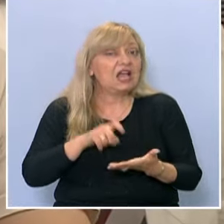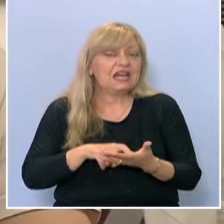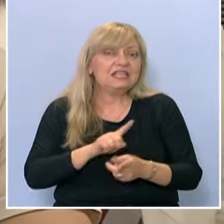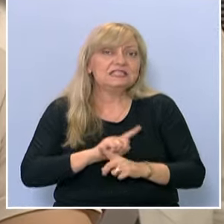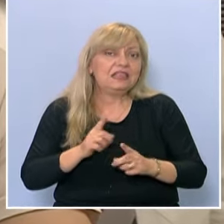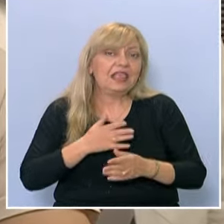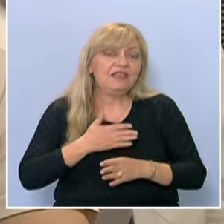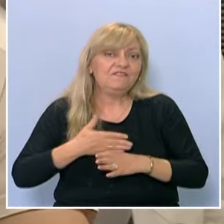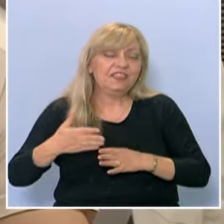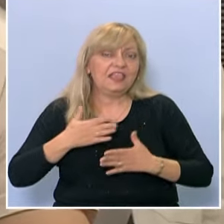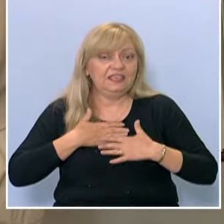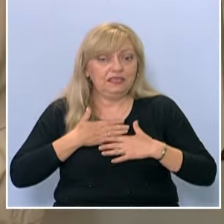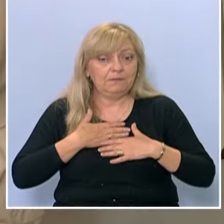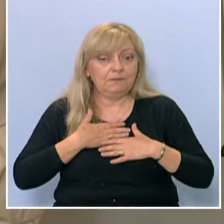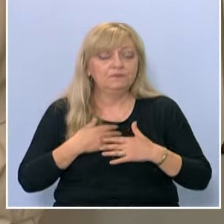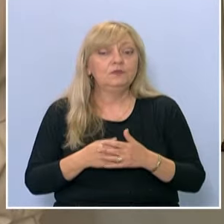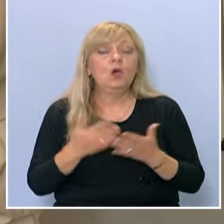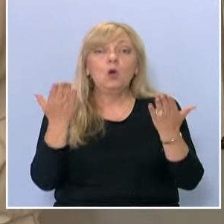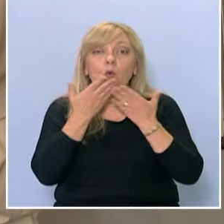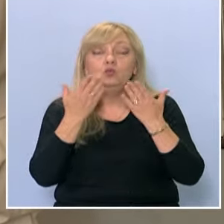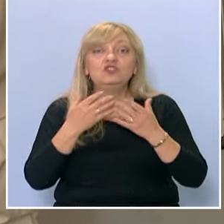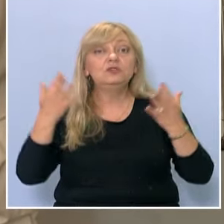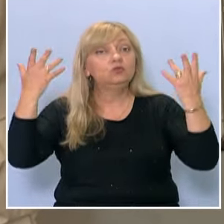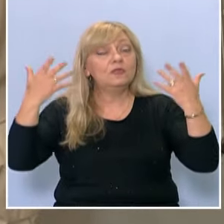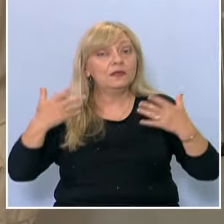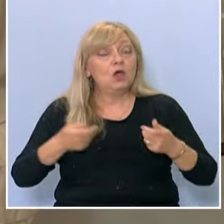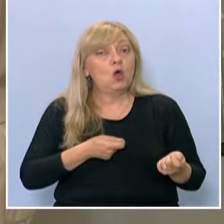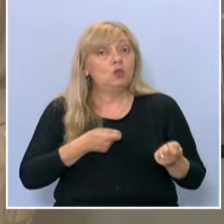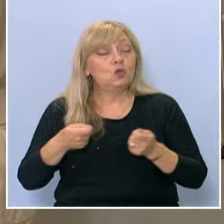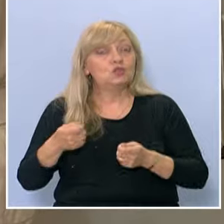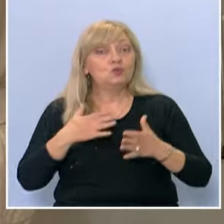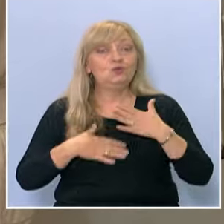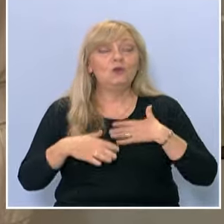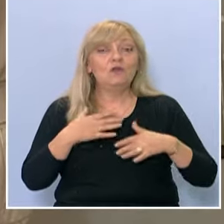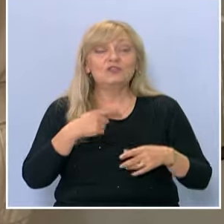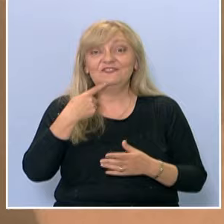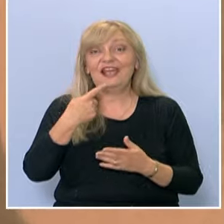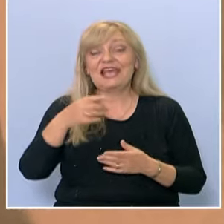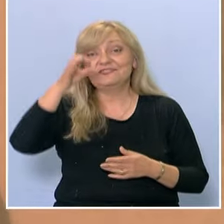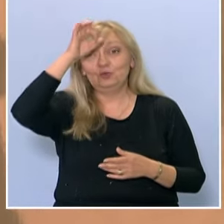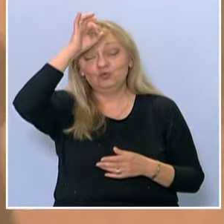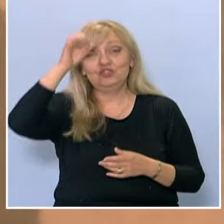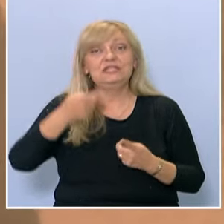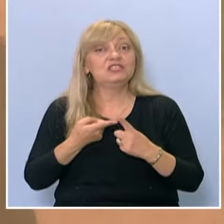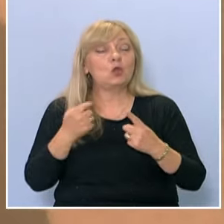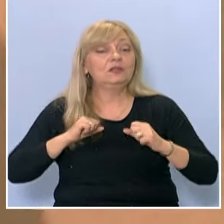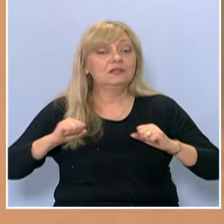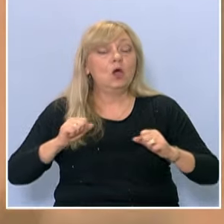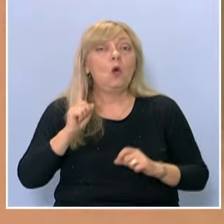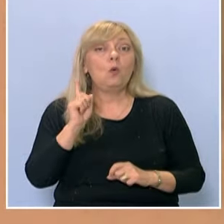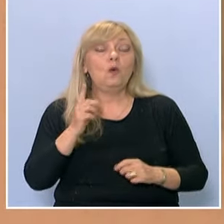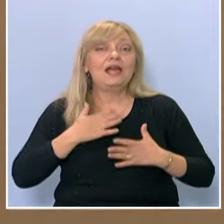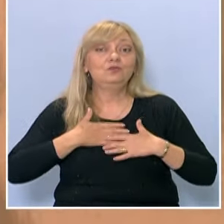пробва, ако човек не е сигурен с какво ще занимава. Ученето на математика носи удоволствие, казват учениците от гимназията. Когато има и признание,